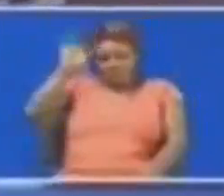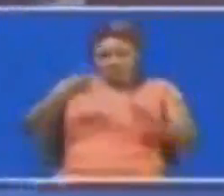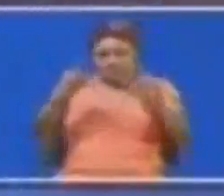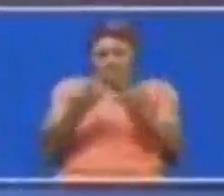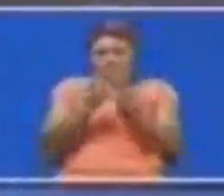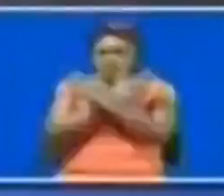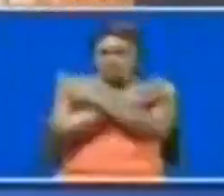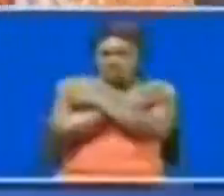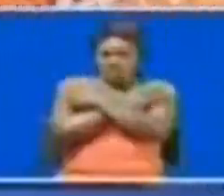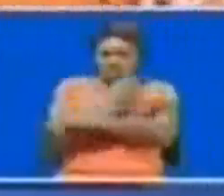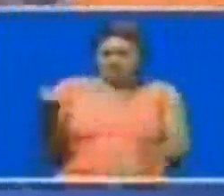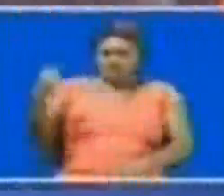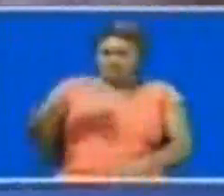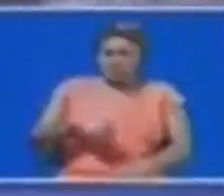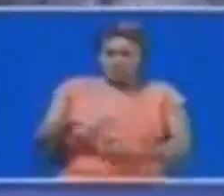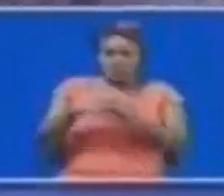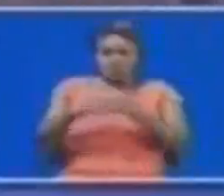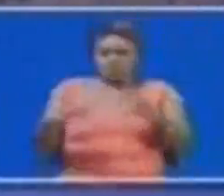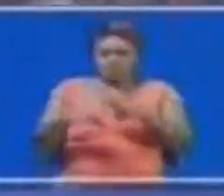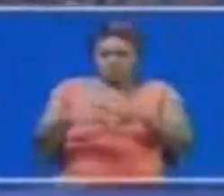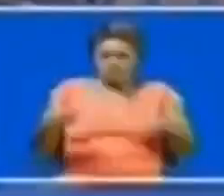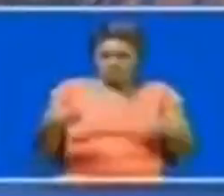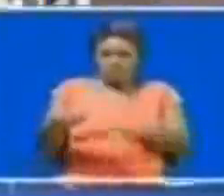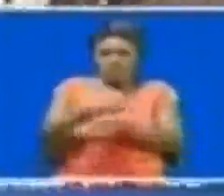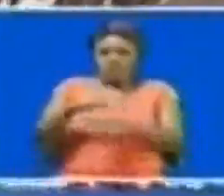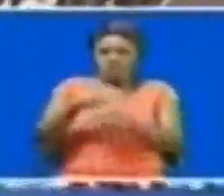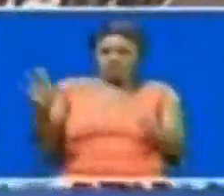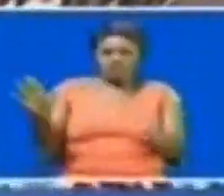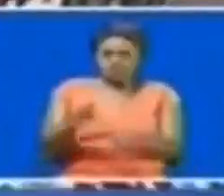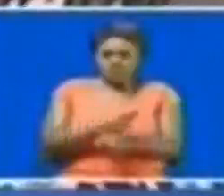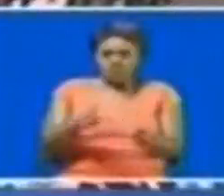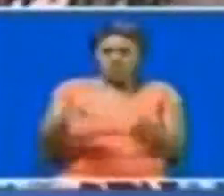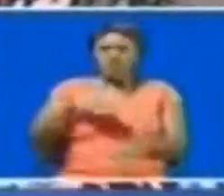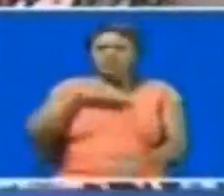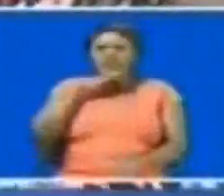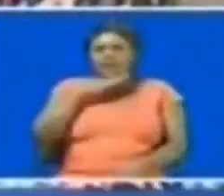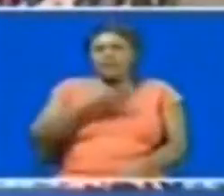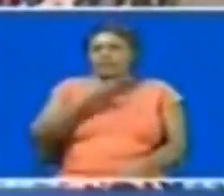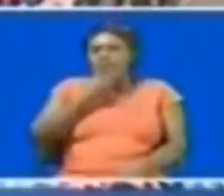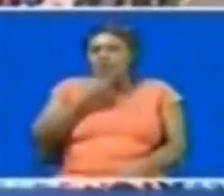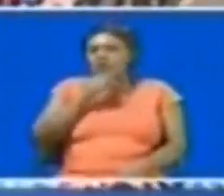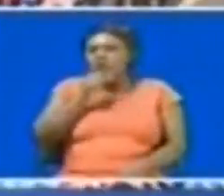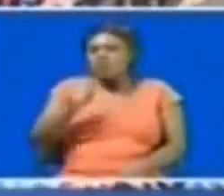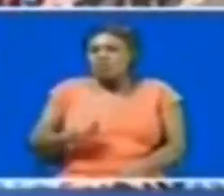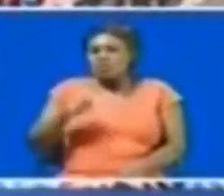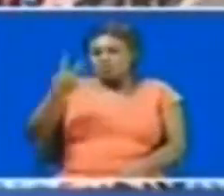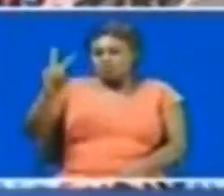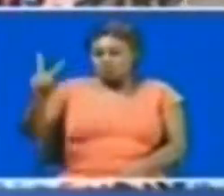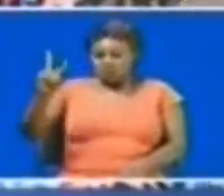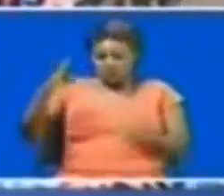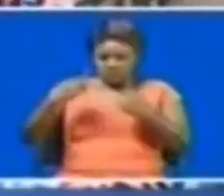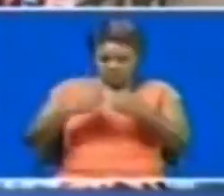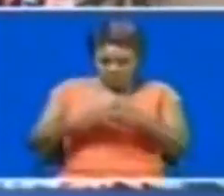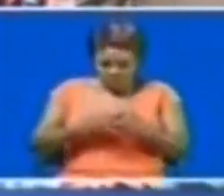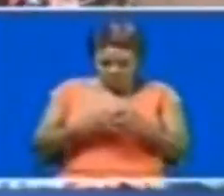ya familia na marafiki kufika hapa kuomboleza na taifa zima. Marehemu Nicholas Bett mwenye umri wa miaka